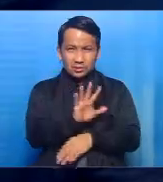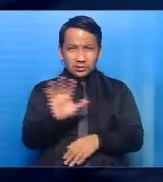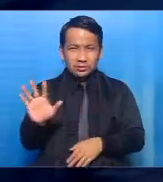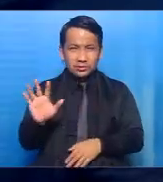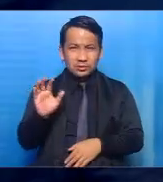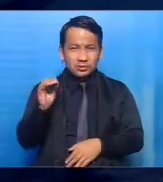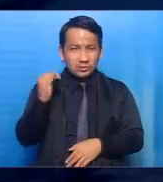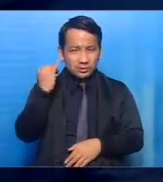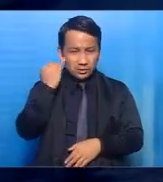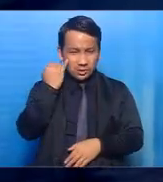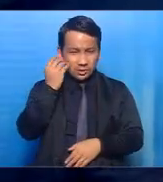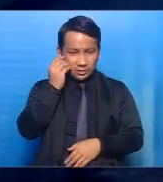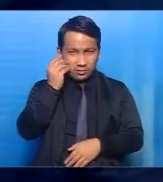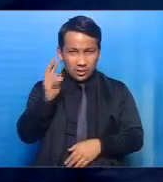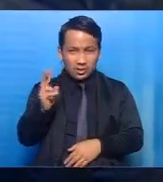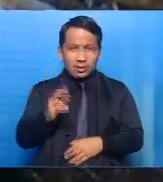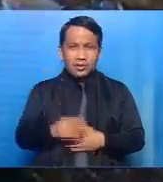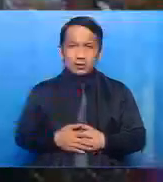si Dale De Vera.